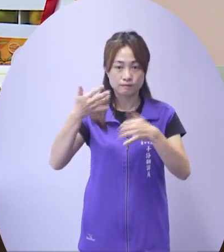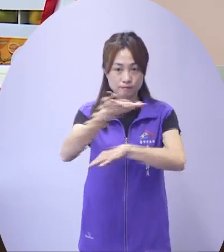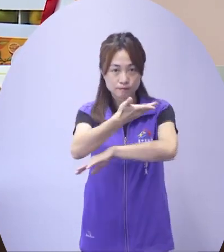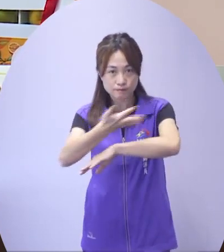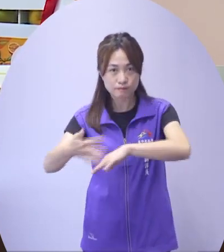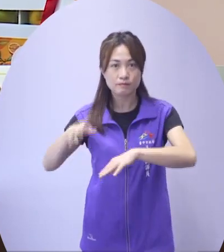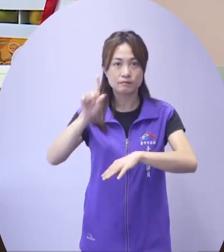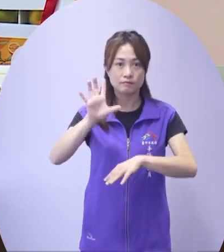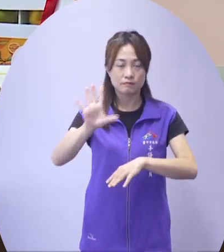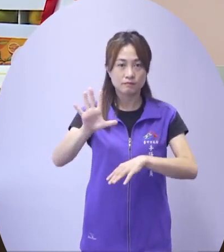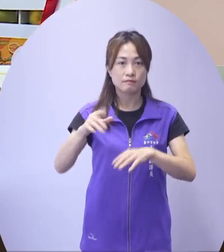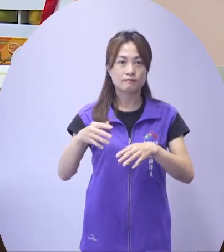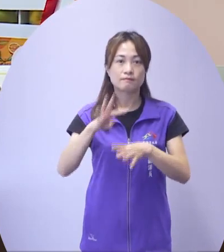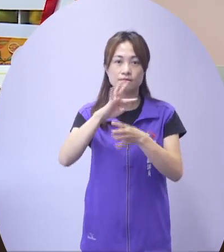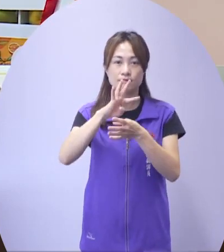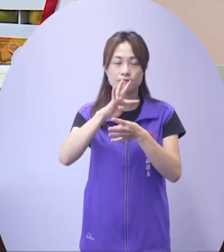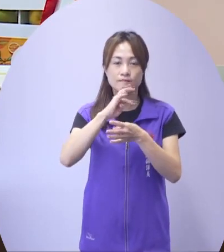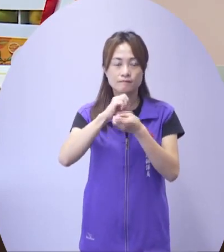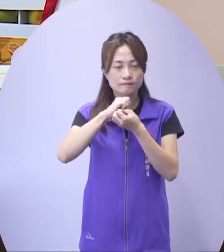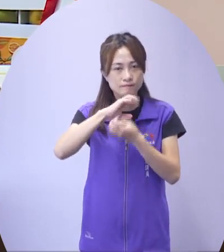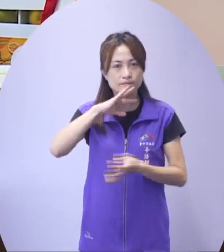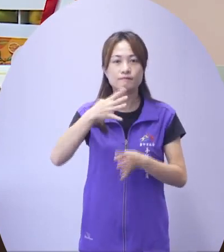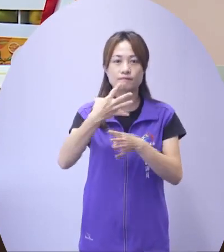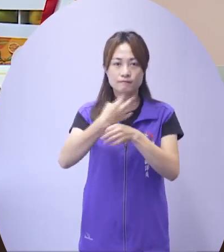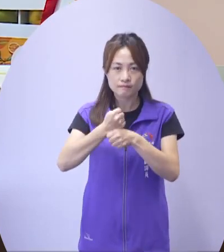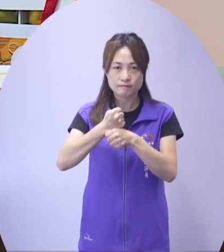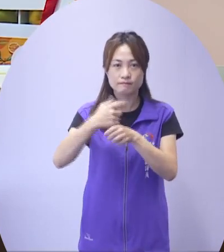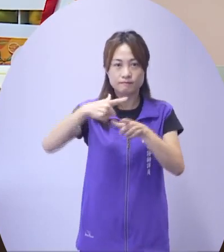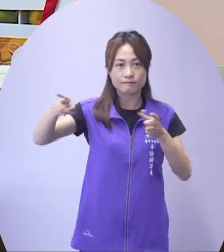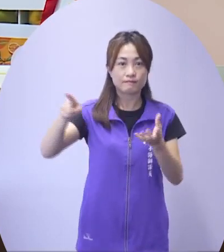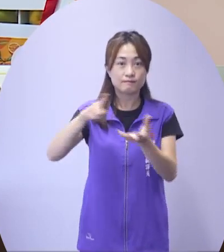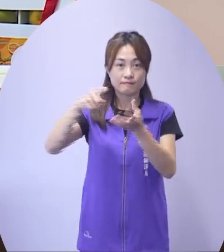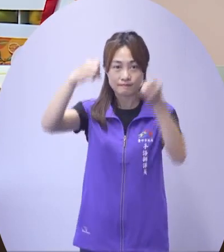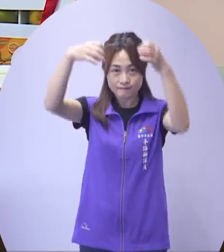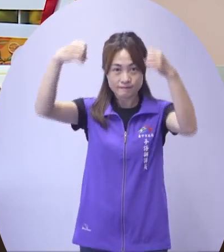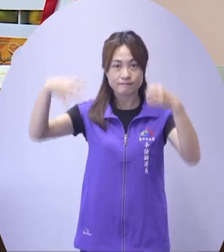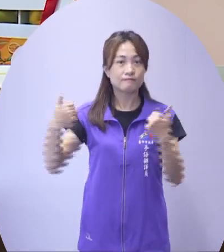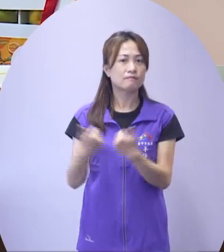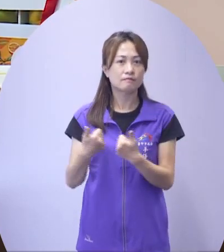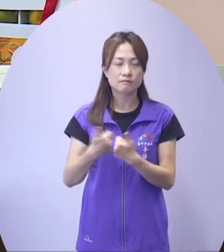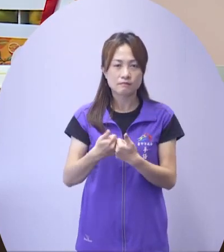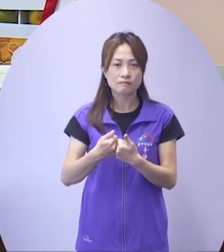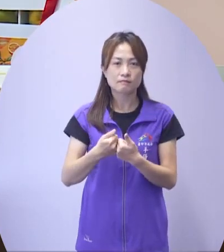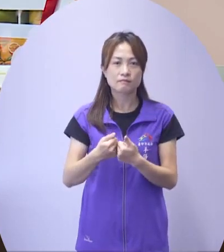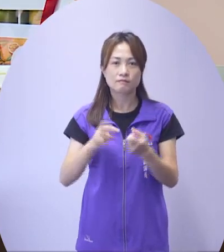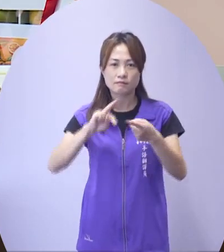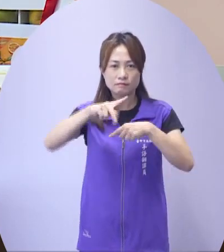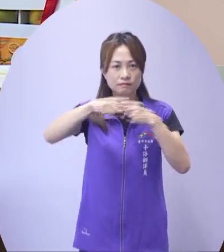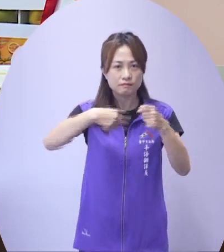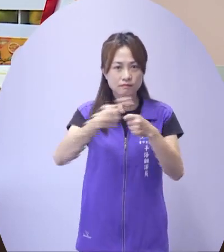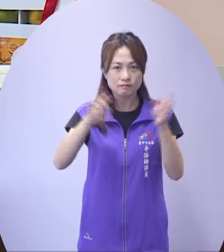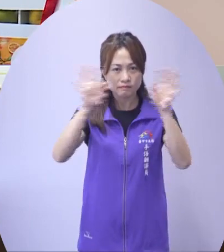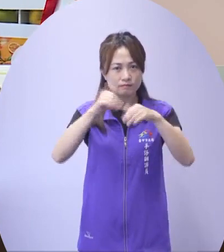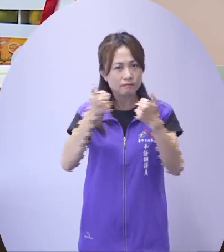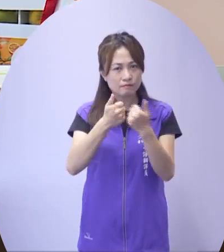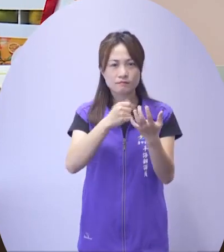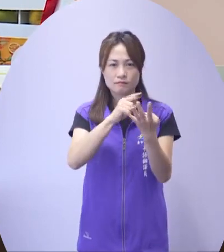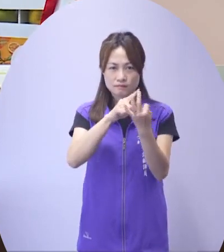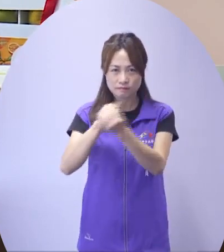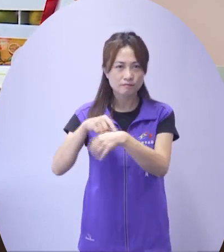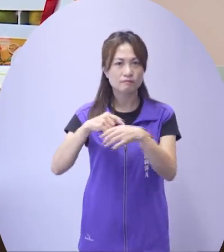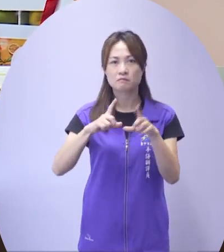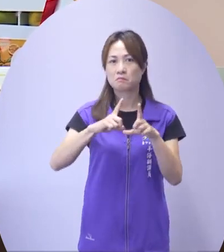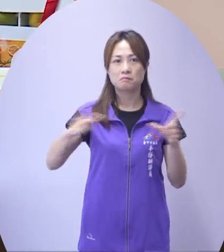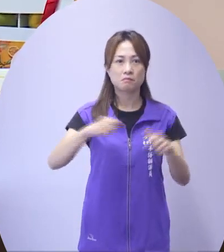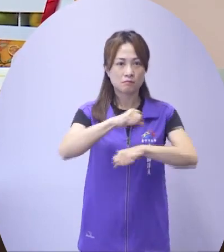模的圣诞台中式的灯会，那再加上跨年晚会等等哈，都是非常大的这个活动哈，